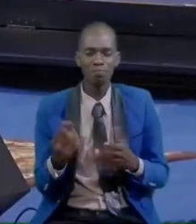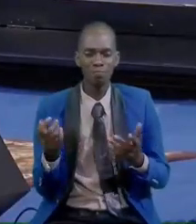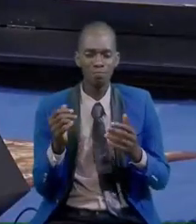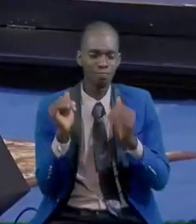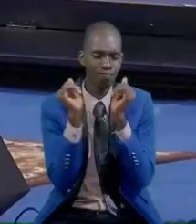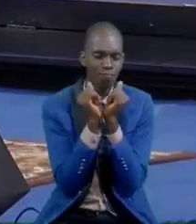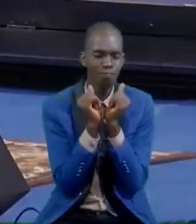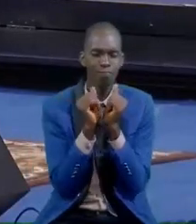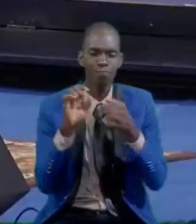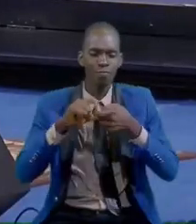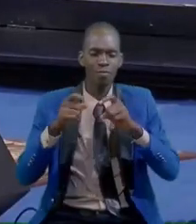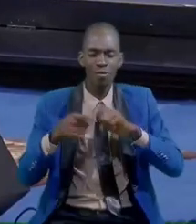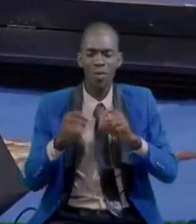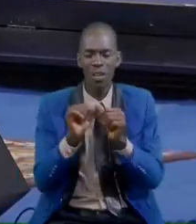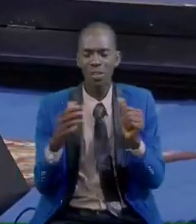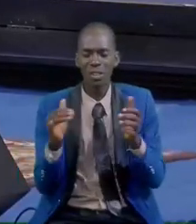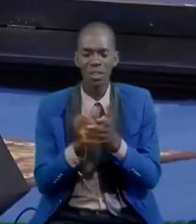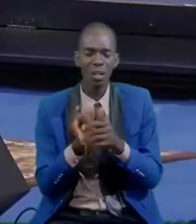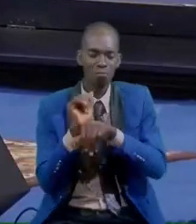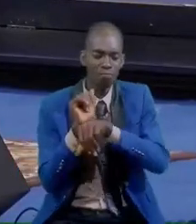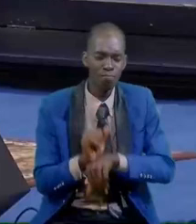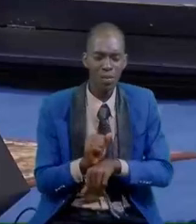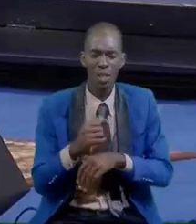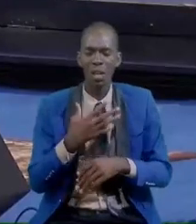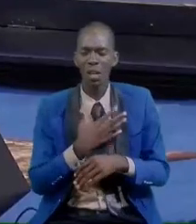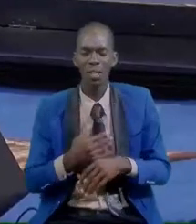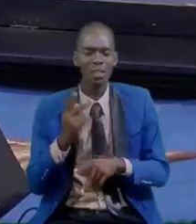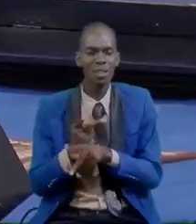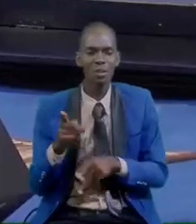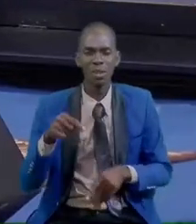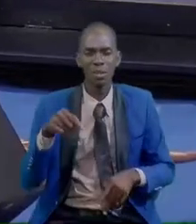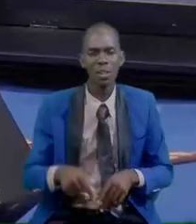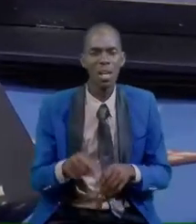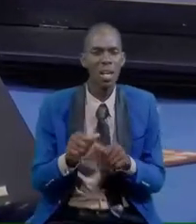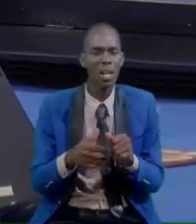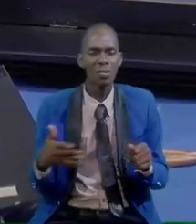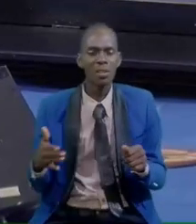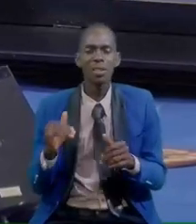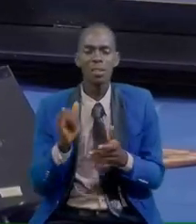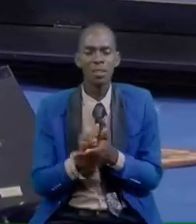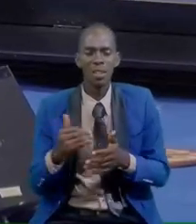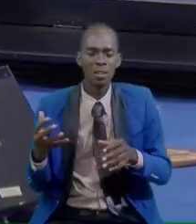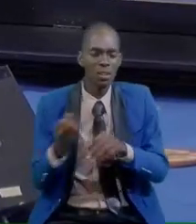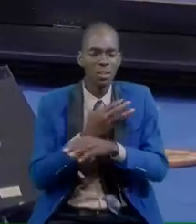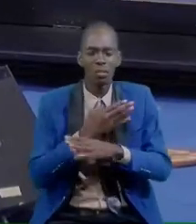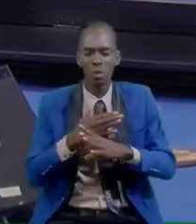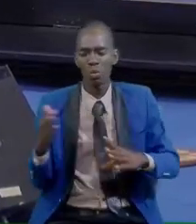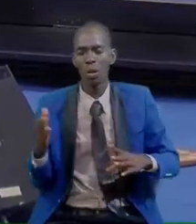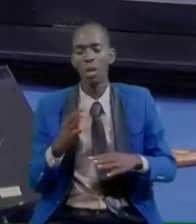Et tout ce qui les retenait liés et qui les maintenait liés, tout a été ôté. Mais ils étaient toujours